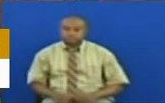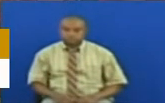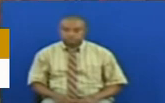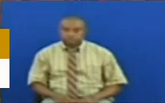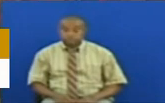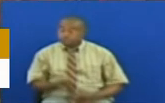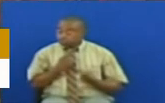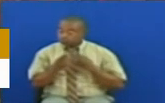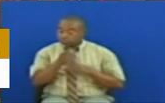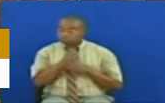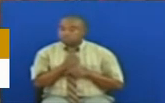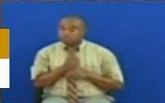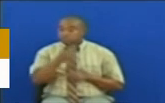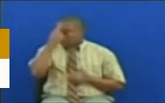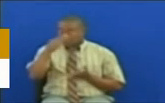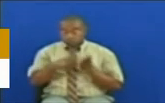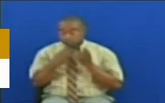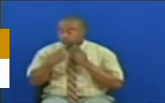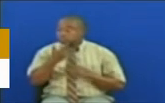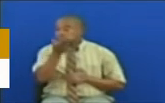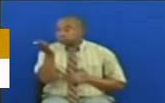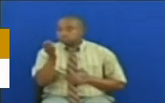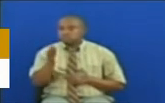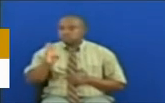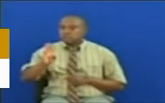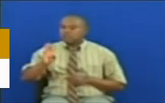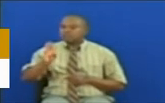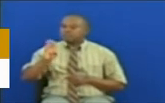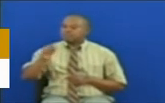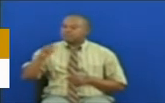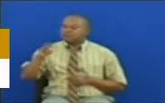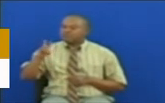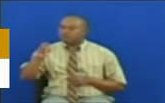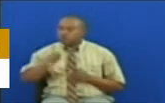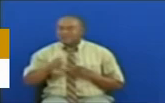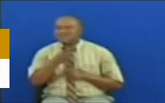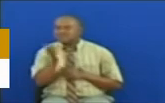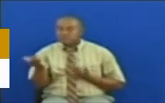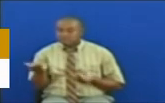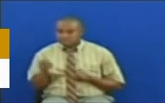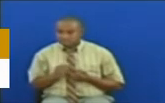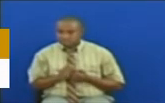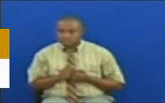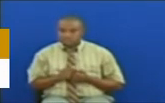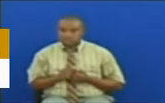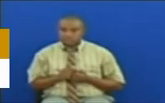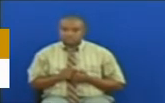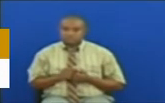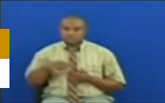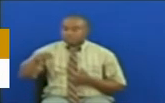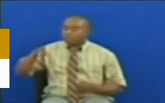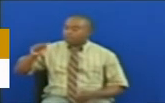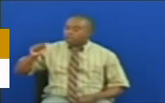Tunapojadili bajeti ndio mnaongelea hivyo, baikachi, bamvua, nini, bandari malumu,